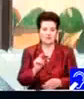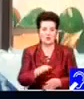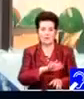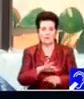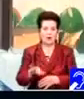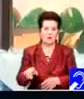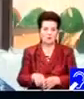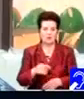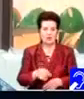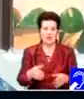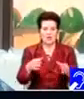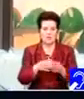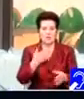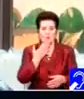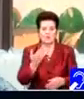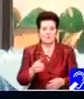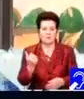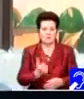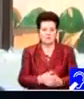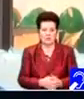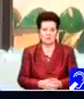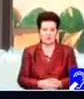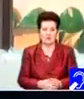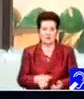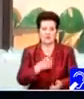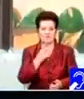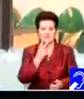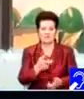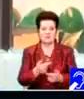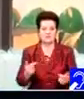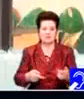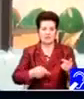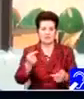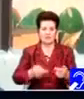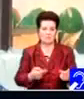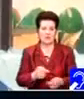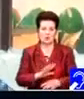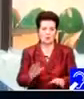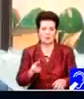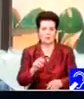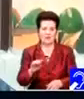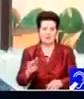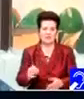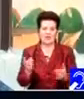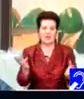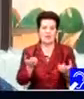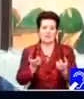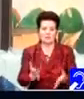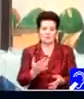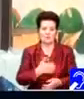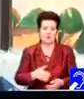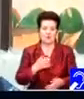acestei campanii și mai ales pe parcursul ultimei săptămâni am văzut diverse dezbateri, doar că nu în privința treburilor primăriei